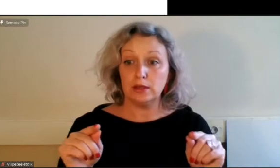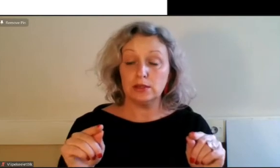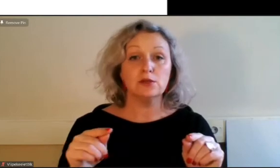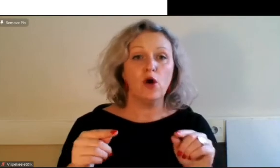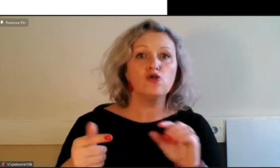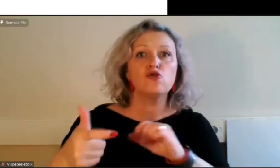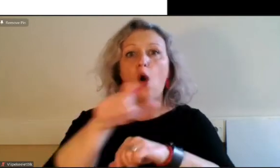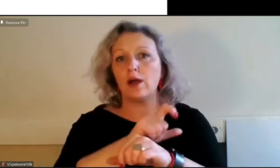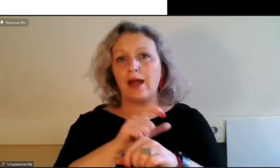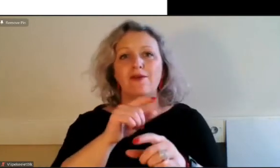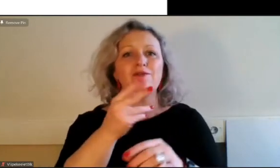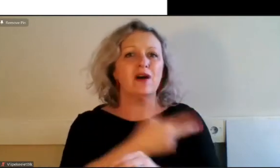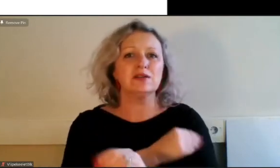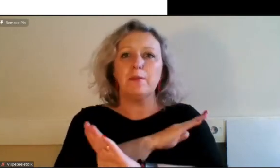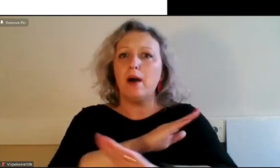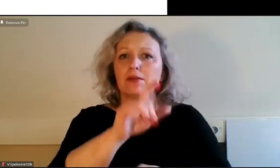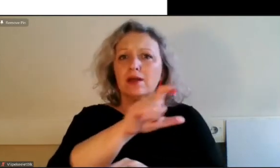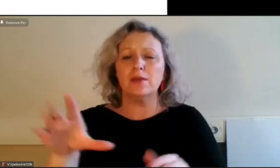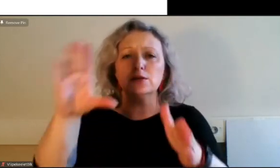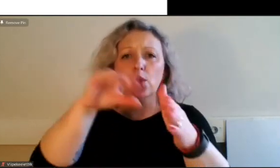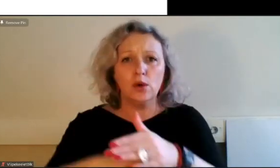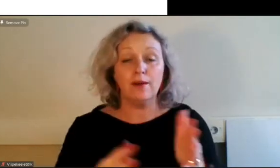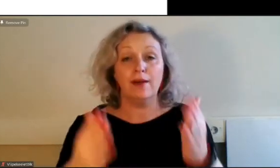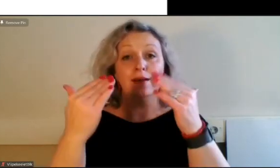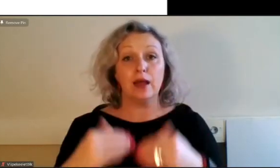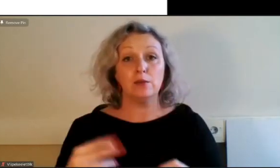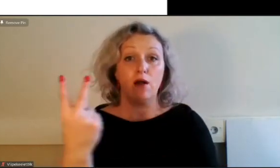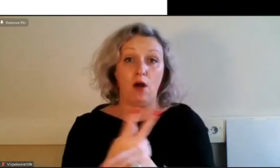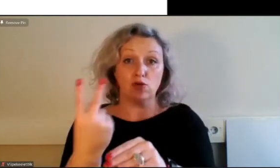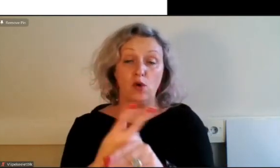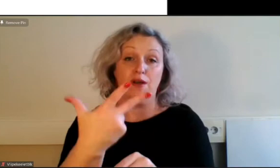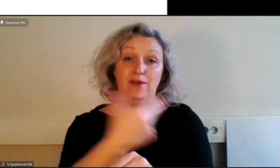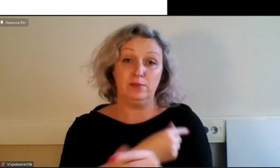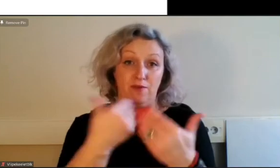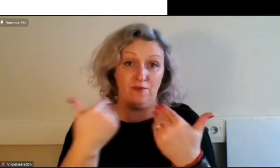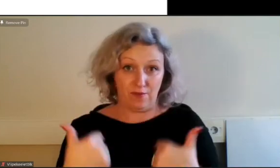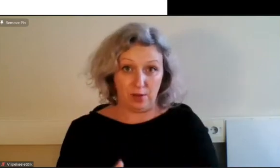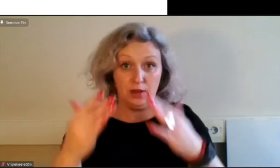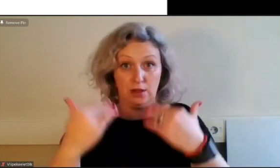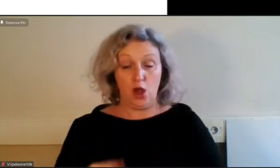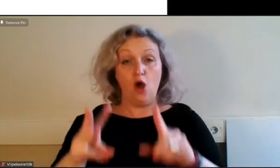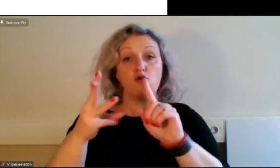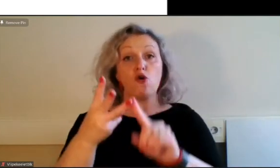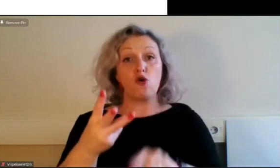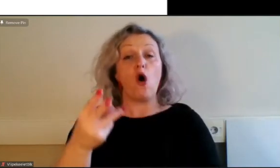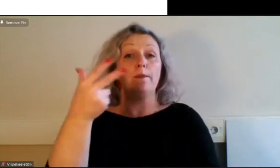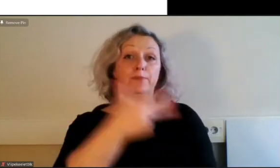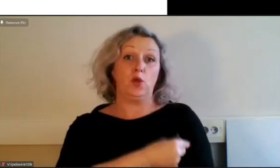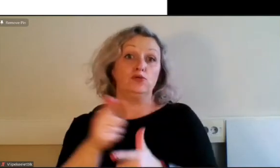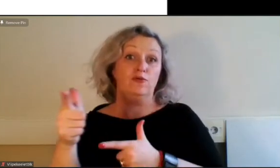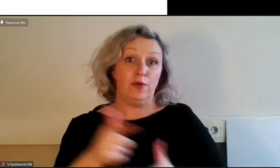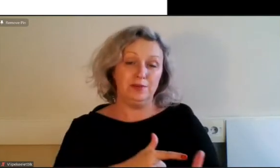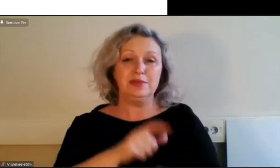Nii. Ja kui me nüüd teame, et ajapikku immuunsus väheneb ja delta on agressiivsem kui